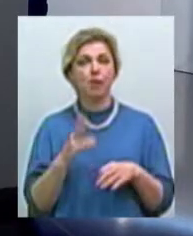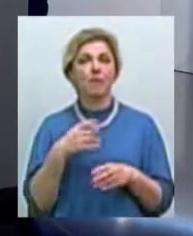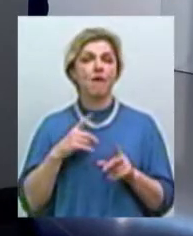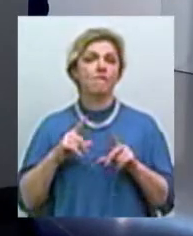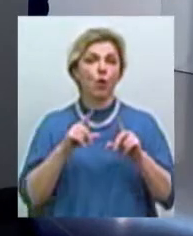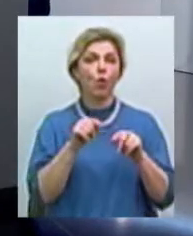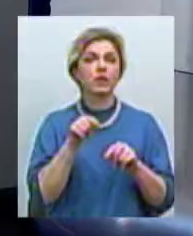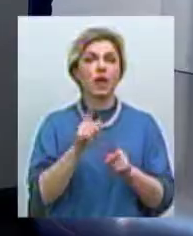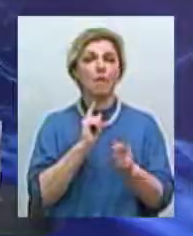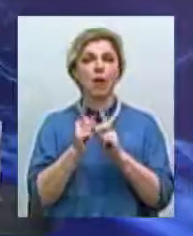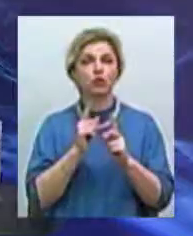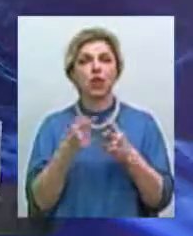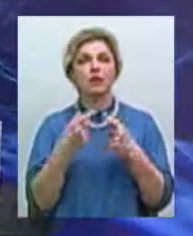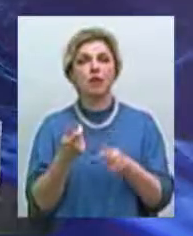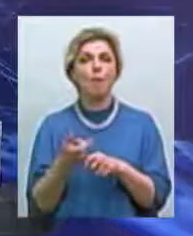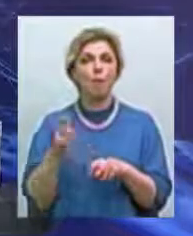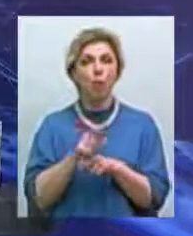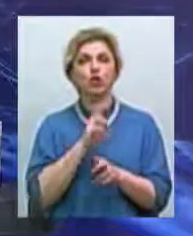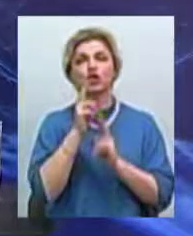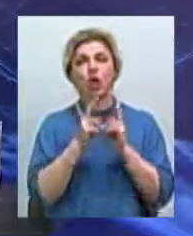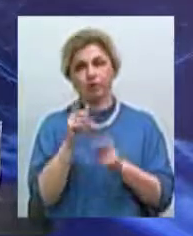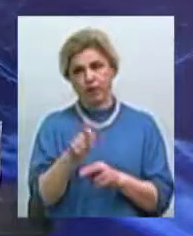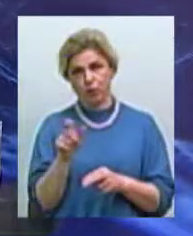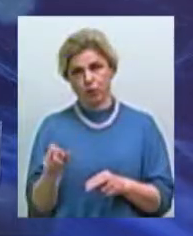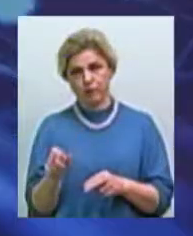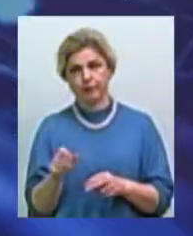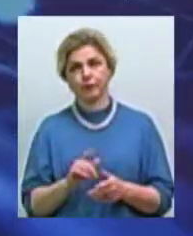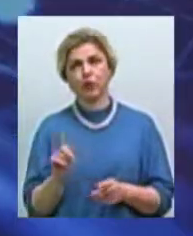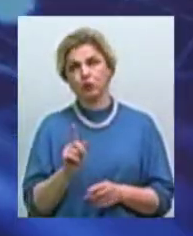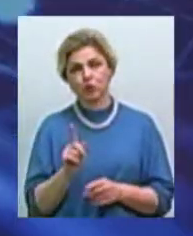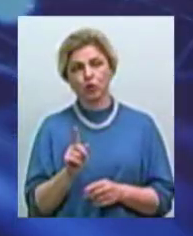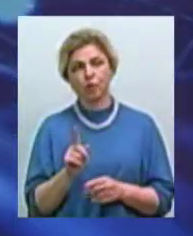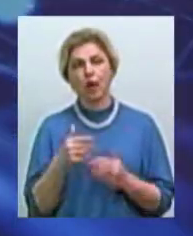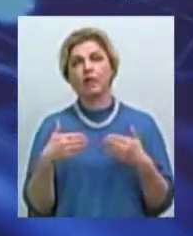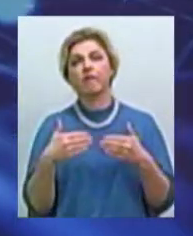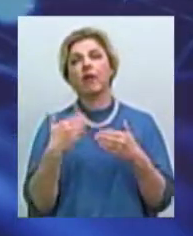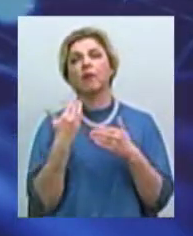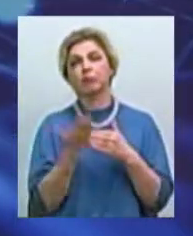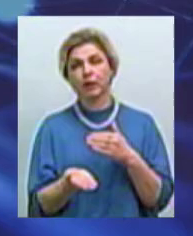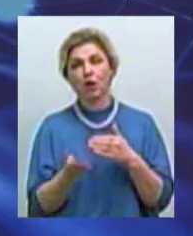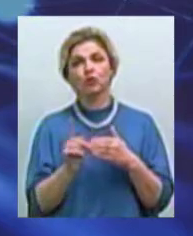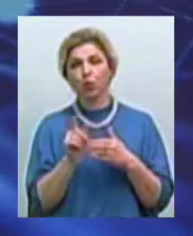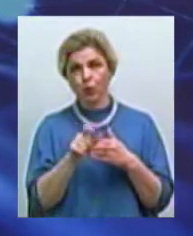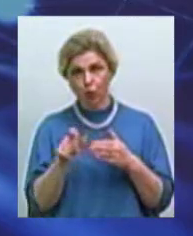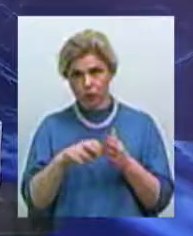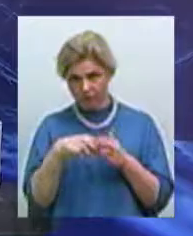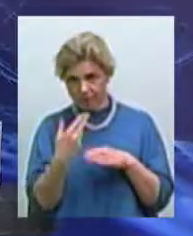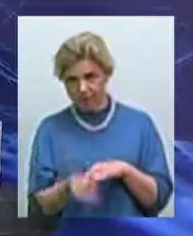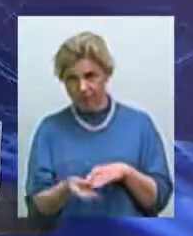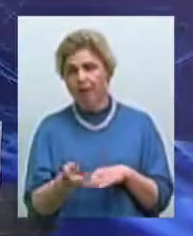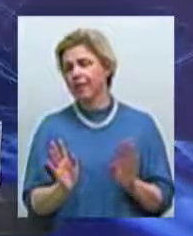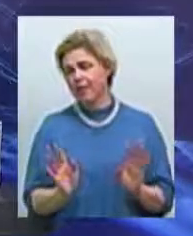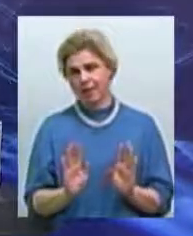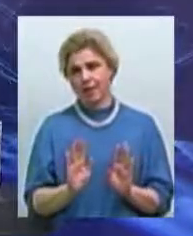маршрути, де більш скаржиться населення на ці маршрути. І що було, відпала двері, що пасажири випали з машини? Ні, просто